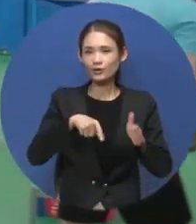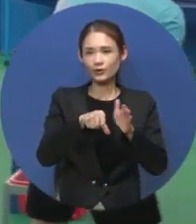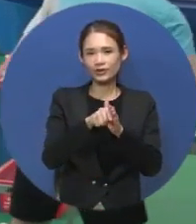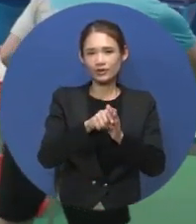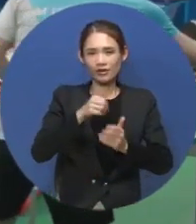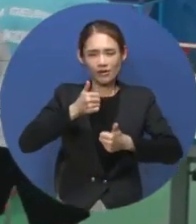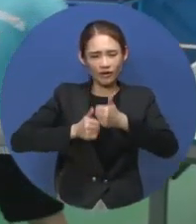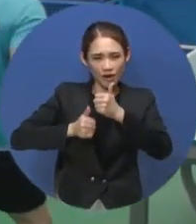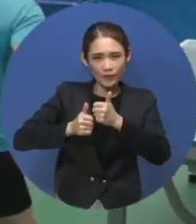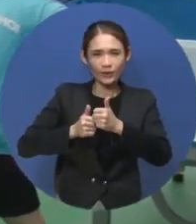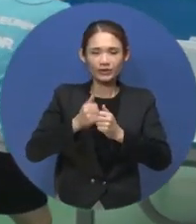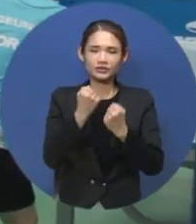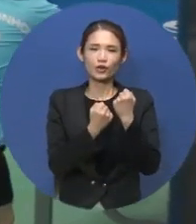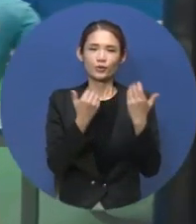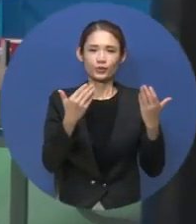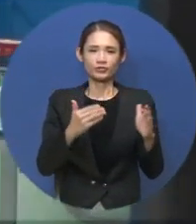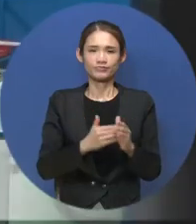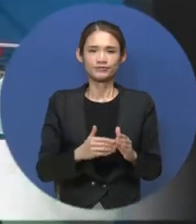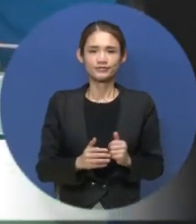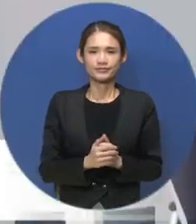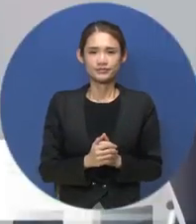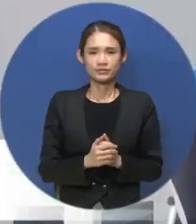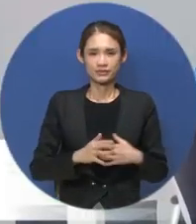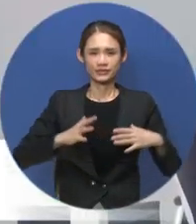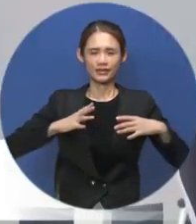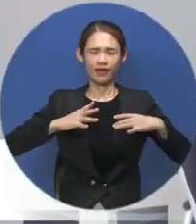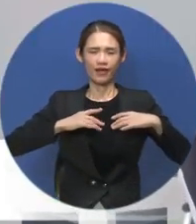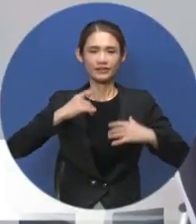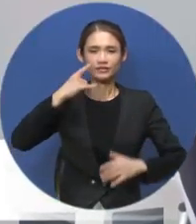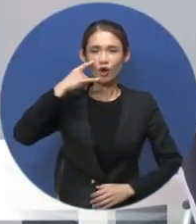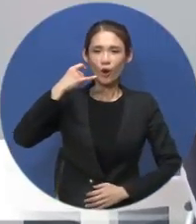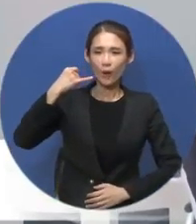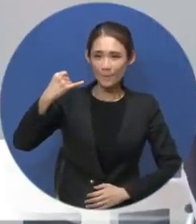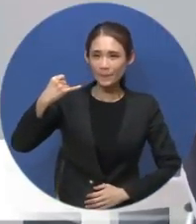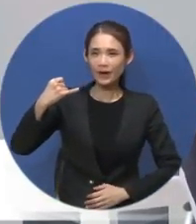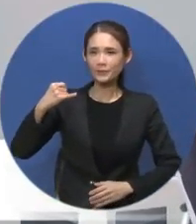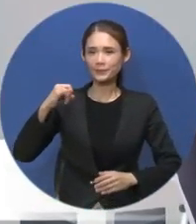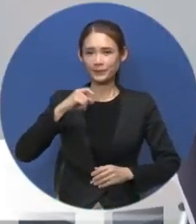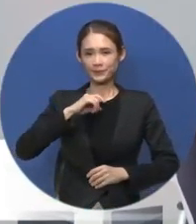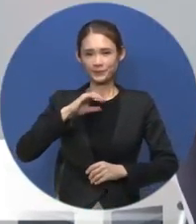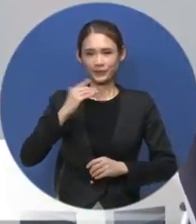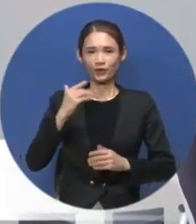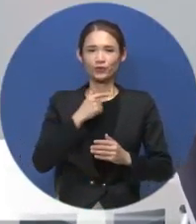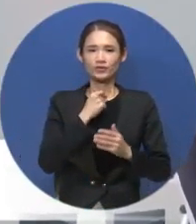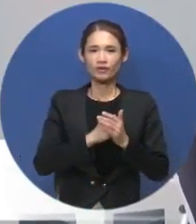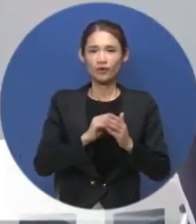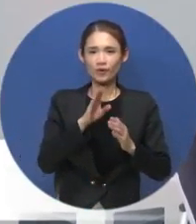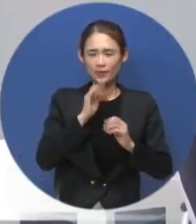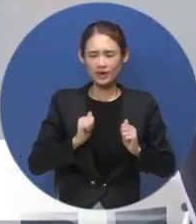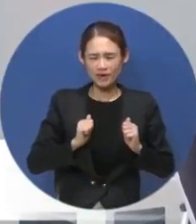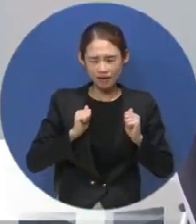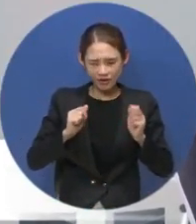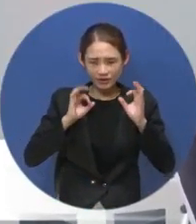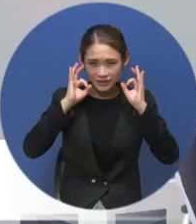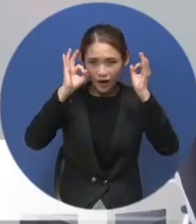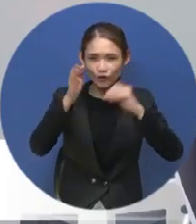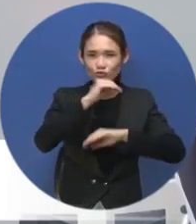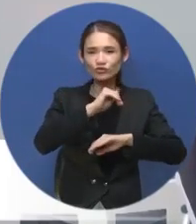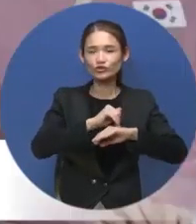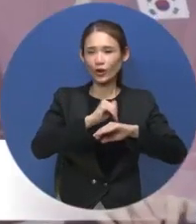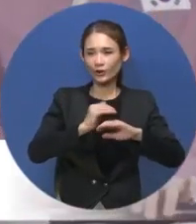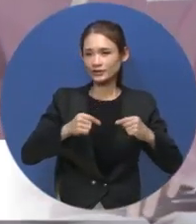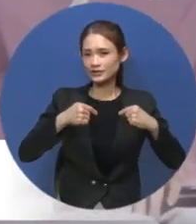공식 기자회견에 나선 국가대표 선수들은 한 목소리로 최고의 기량을 펼치겠다는 의지를 드러냈습니다.